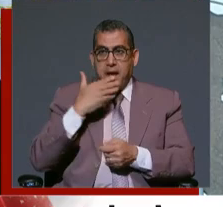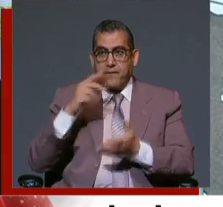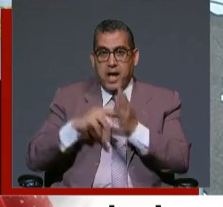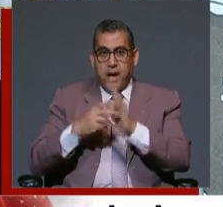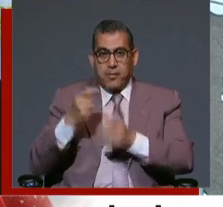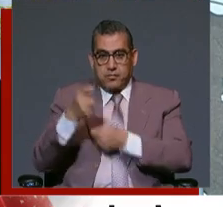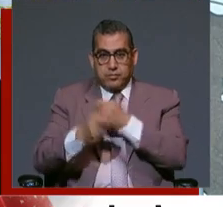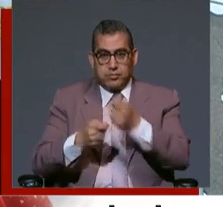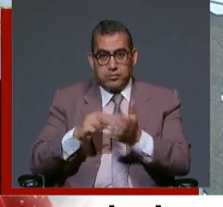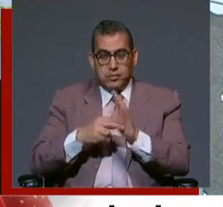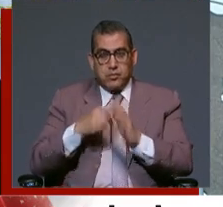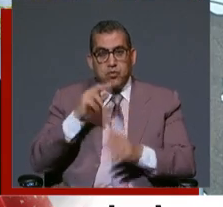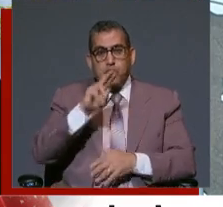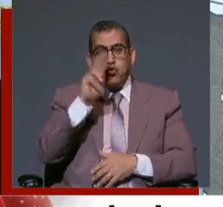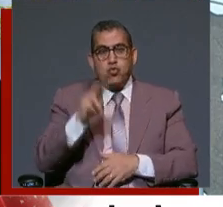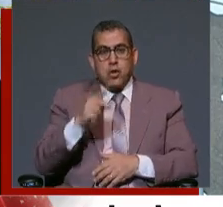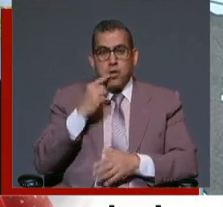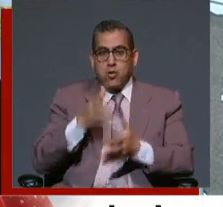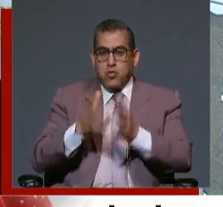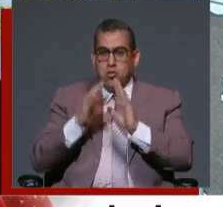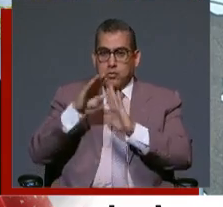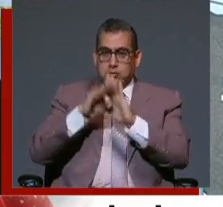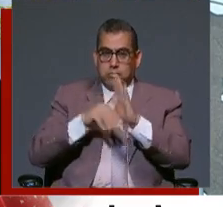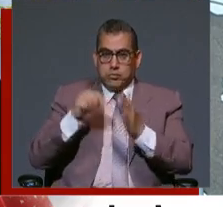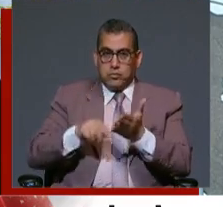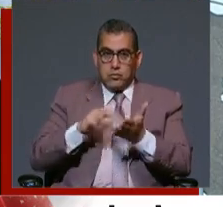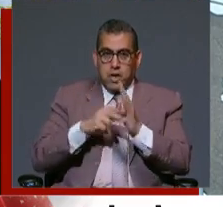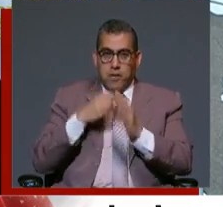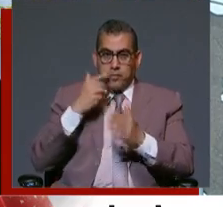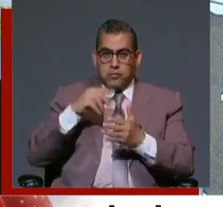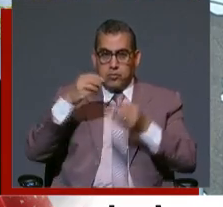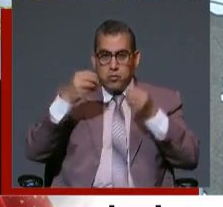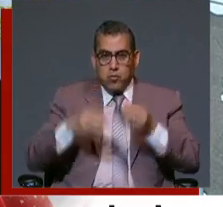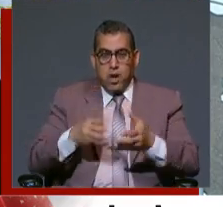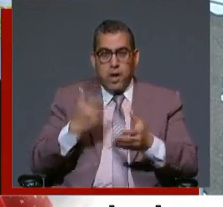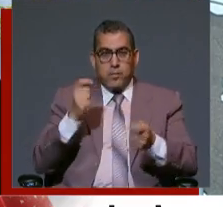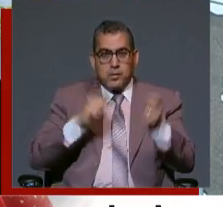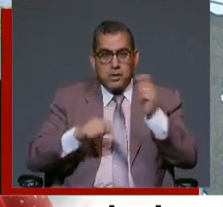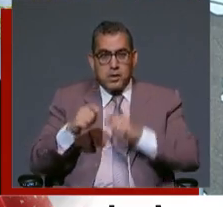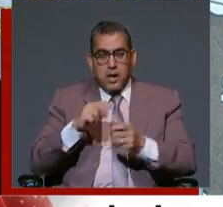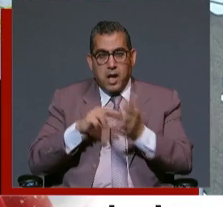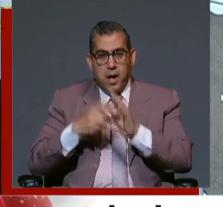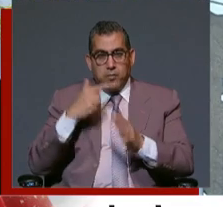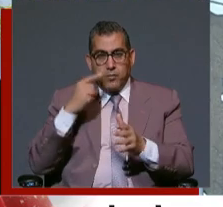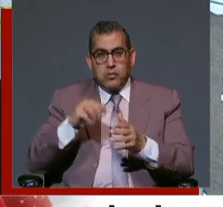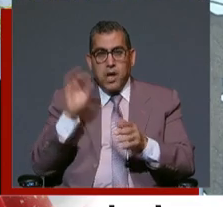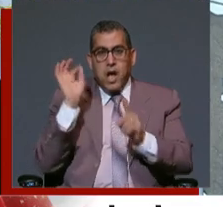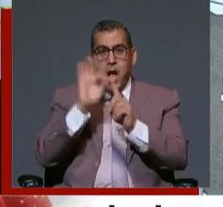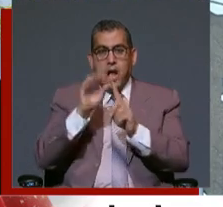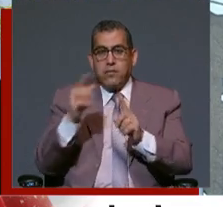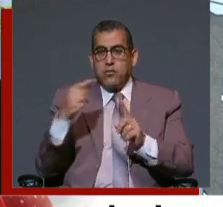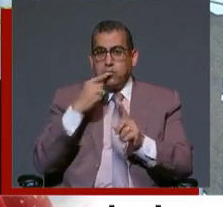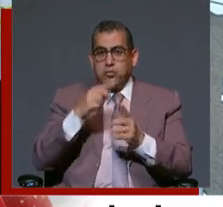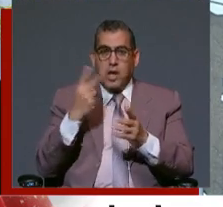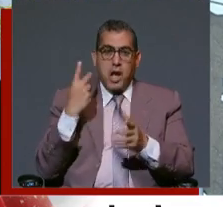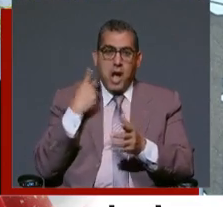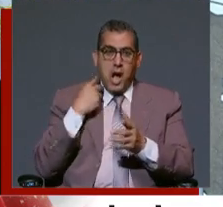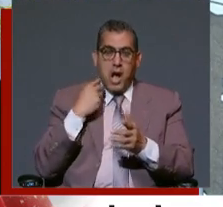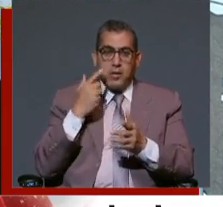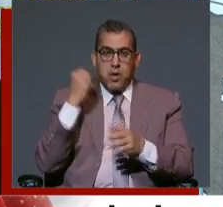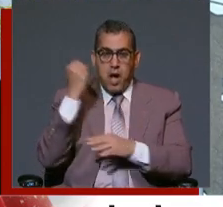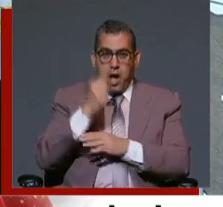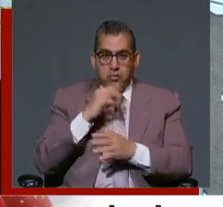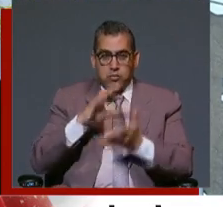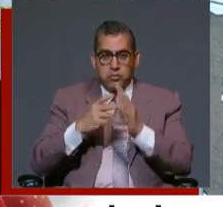ماذا يخبرنا به نسبة الديون المتزايدة باستمرار؟ ماذا يشير إليه عدم جاذبية